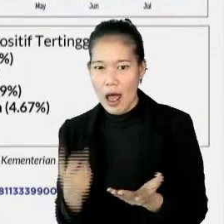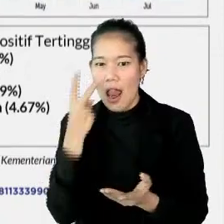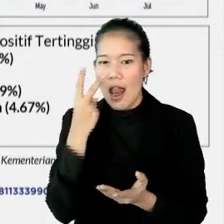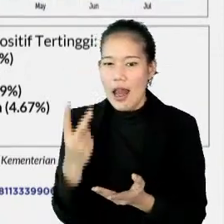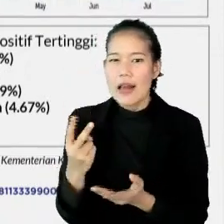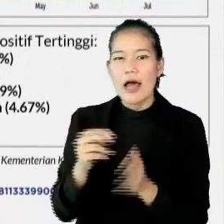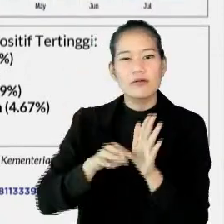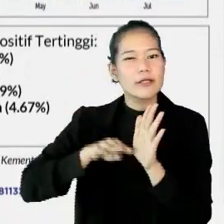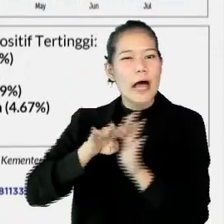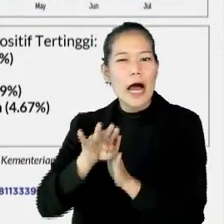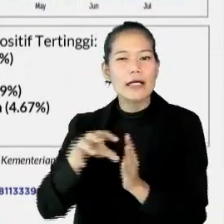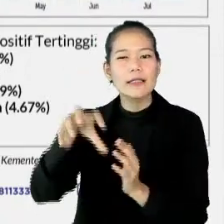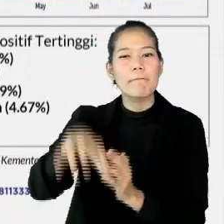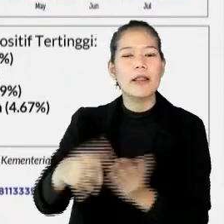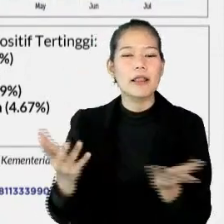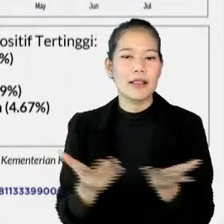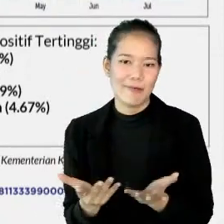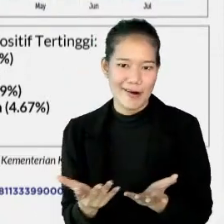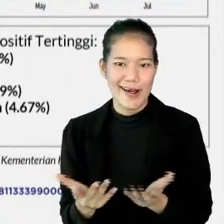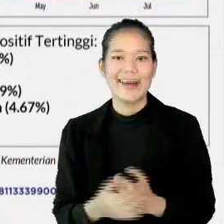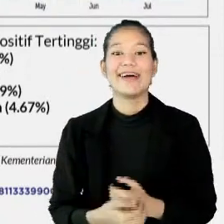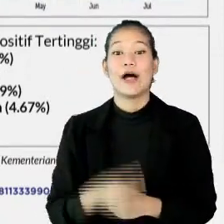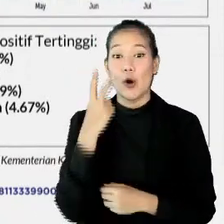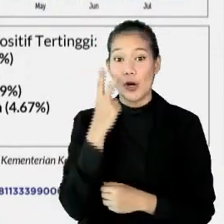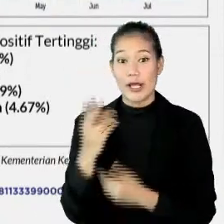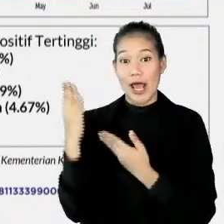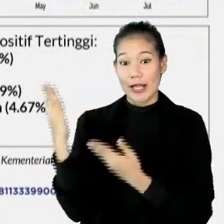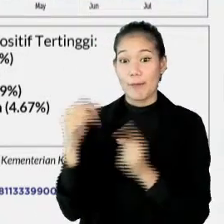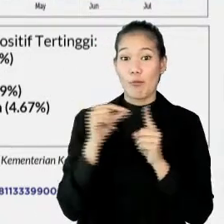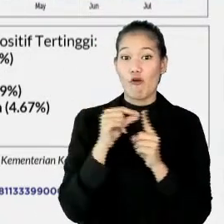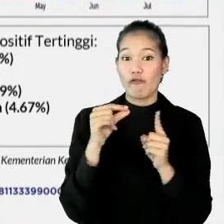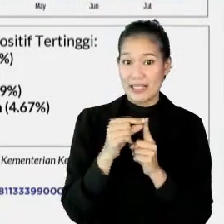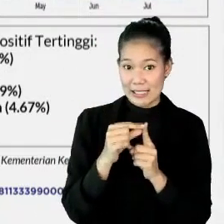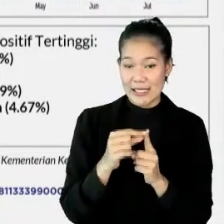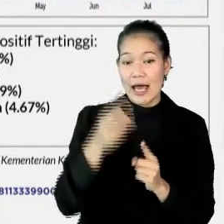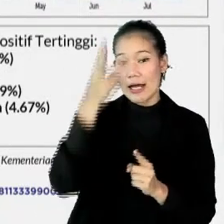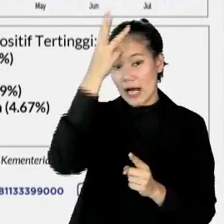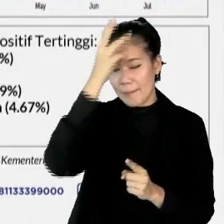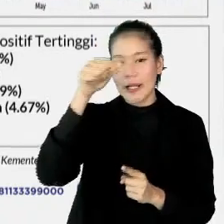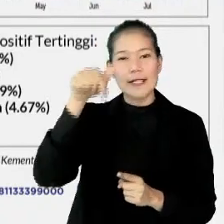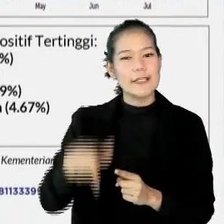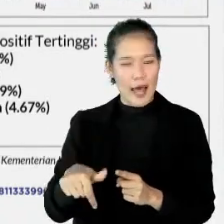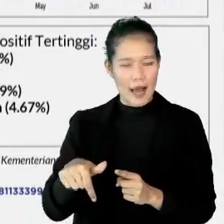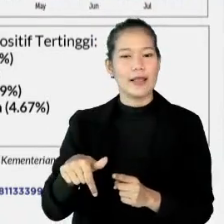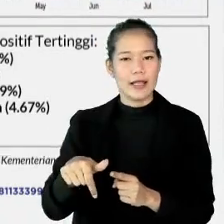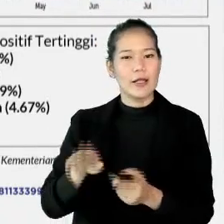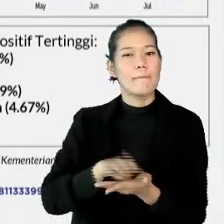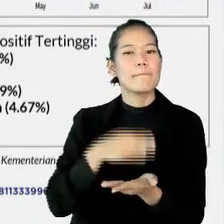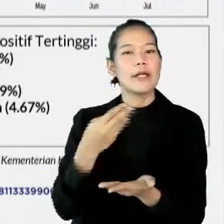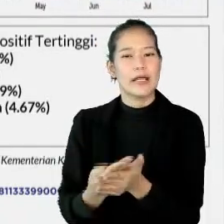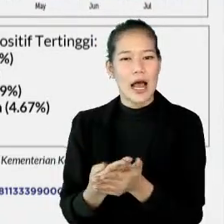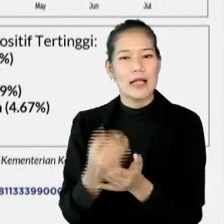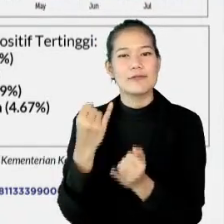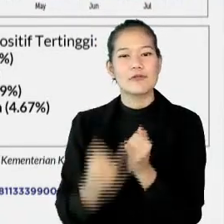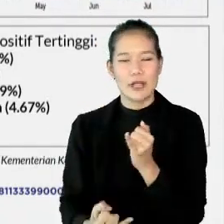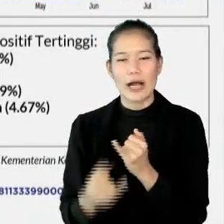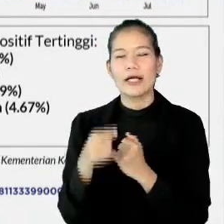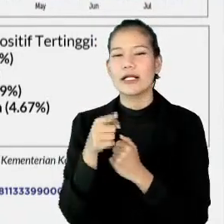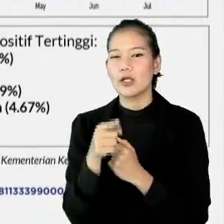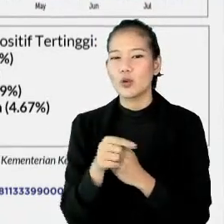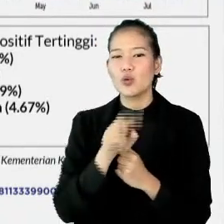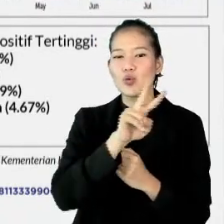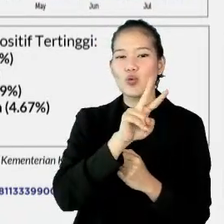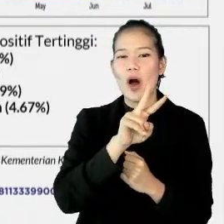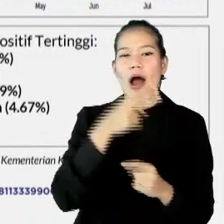kenaikan tertinggi itu terjadinya di mana. Nah, kalau kita lihat di level provinsi, Kalimantan Selatan, ini angka kematiannya seminggu terakhir naik 2 kali